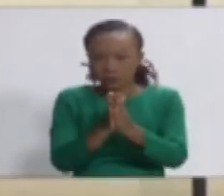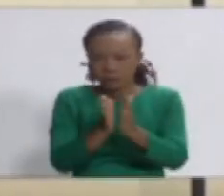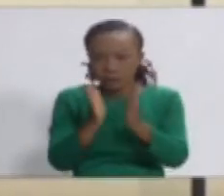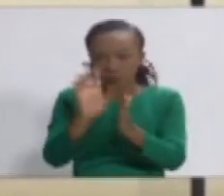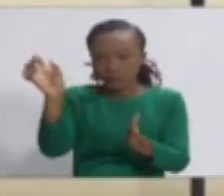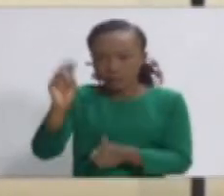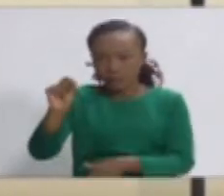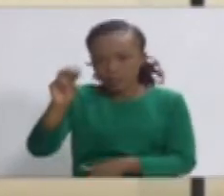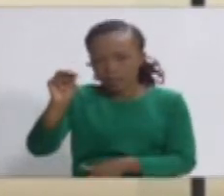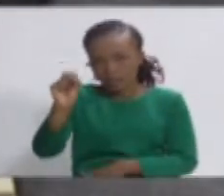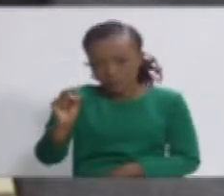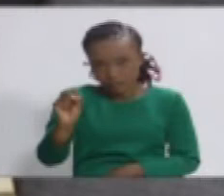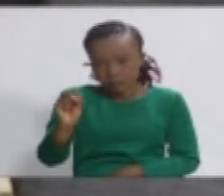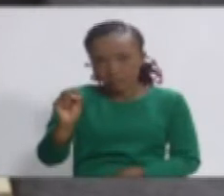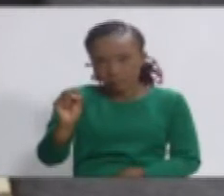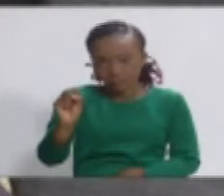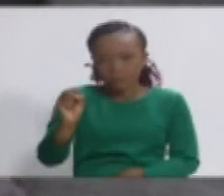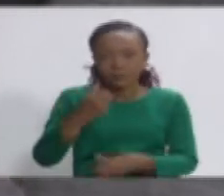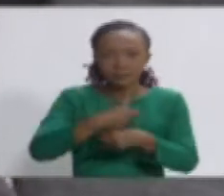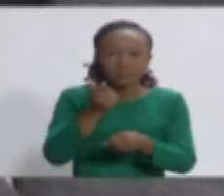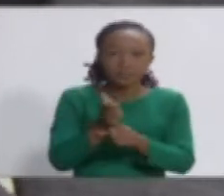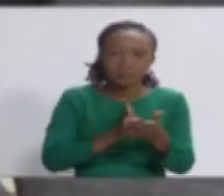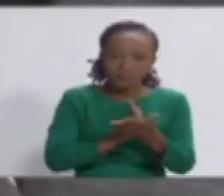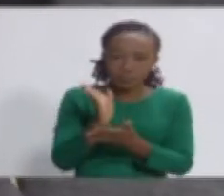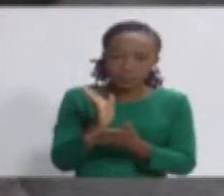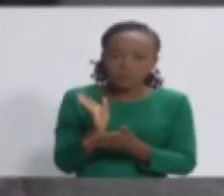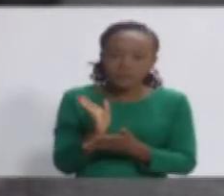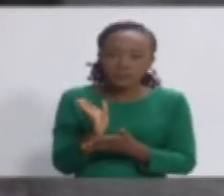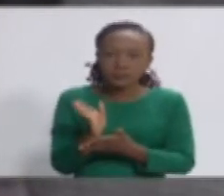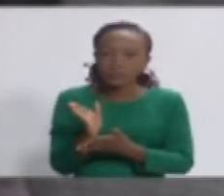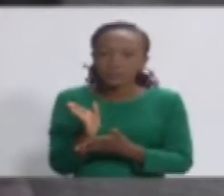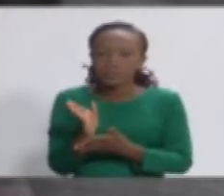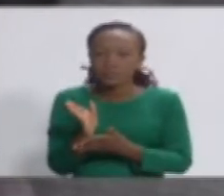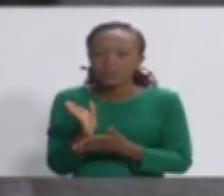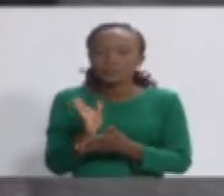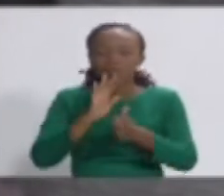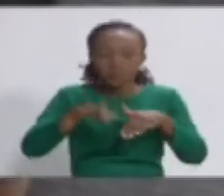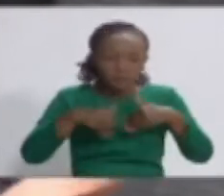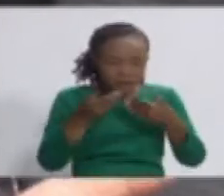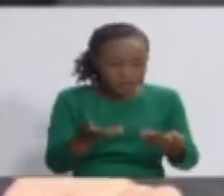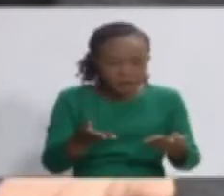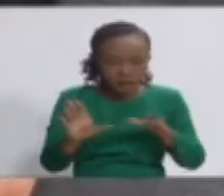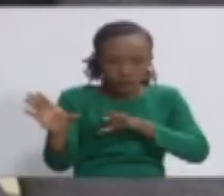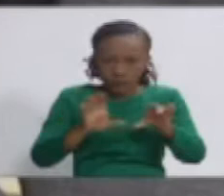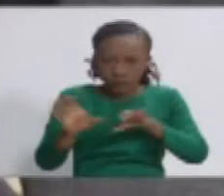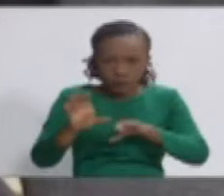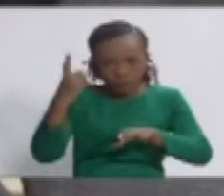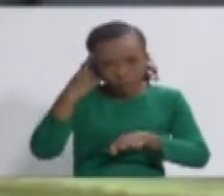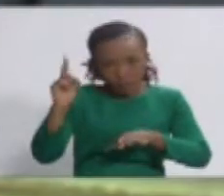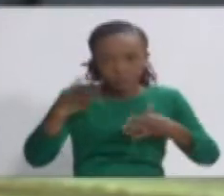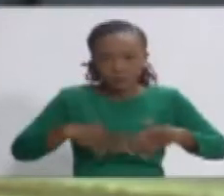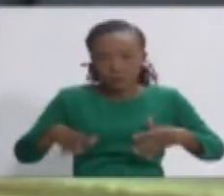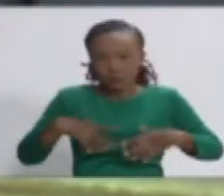Nairobi Metropolitan Services to ensure that we build the necessary administrative synergies to deliver for the people of